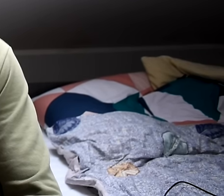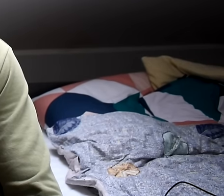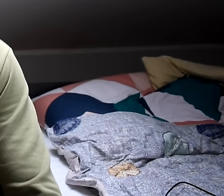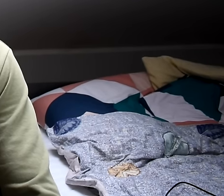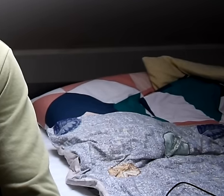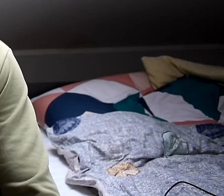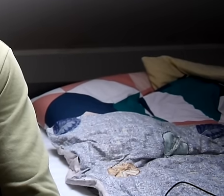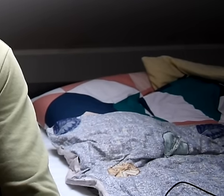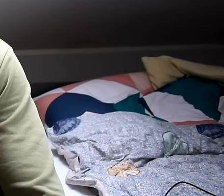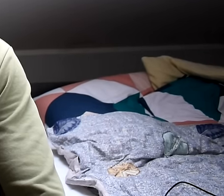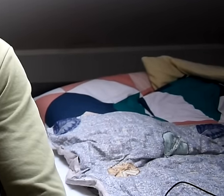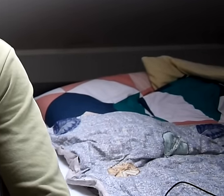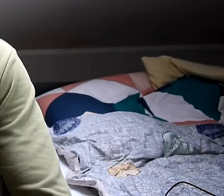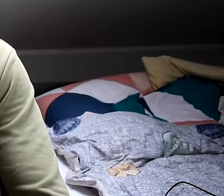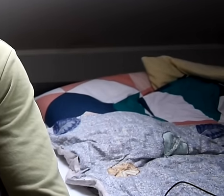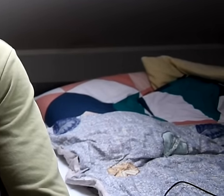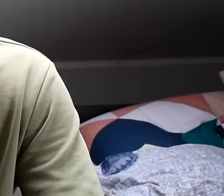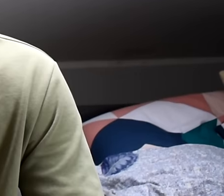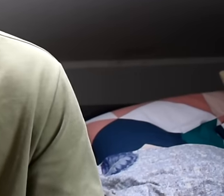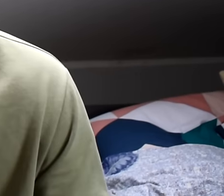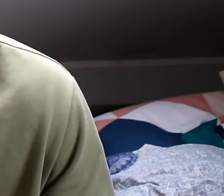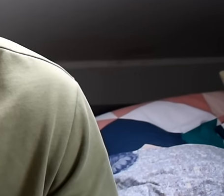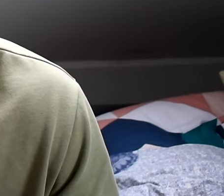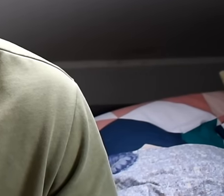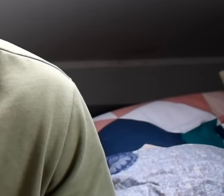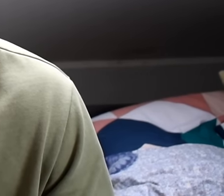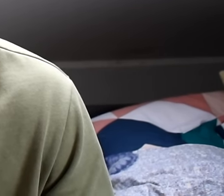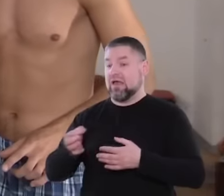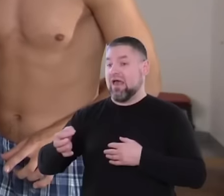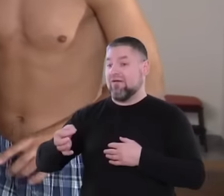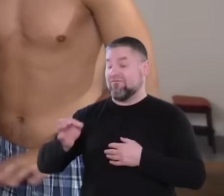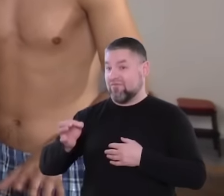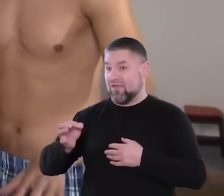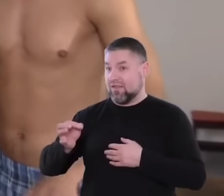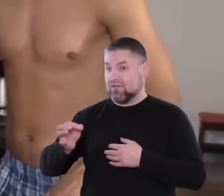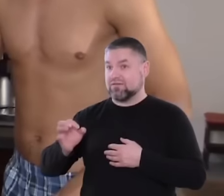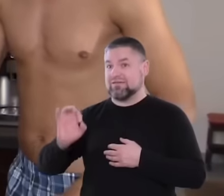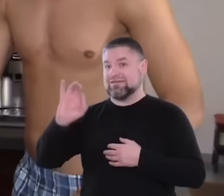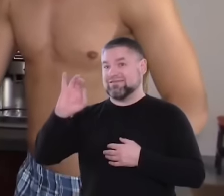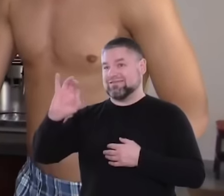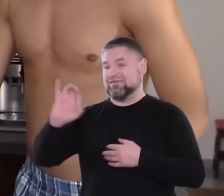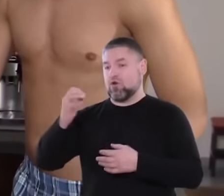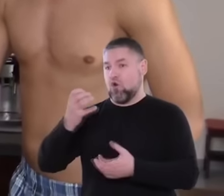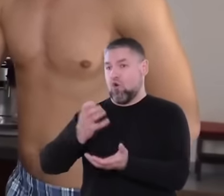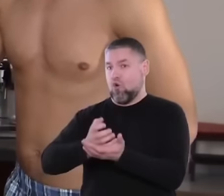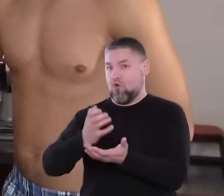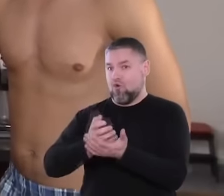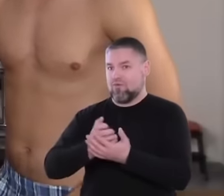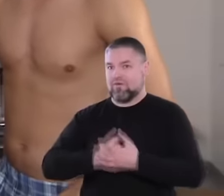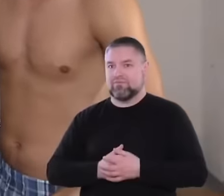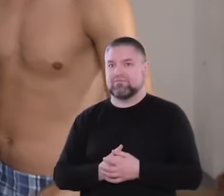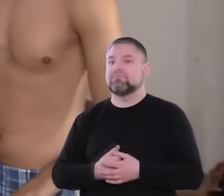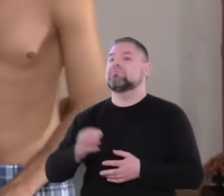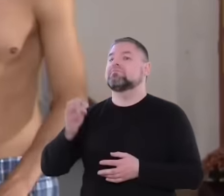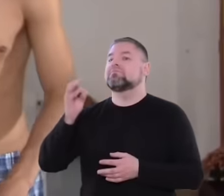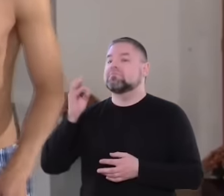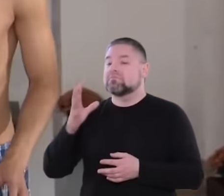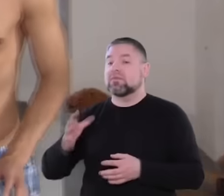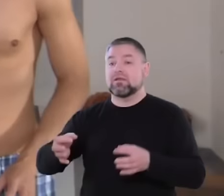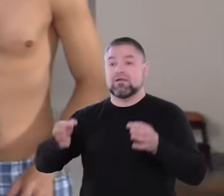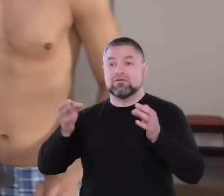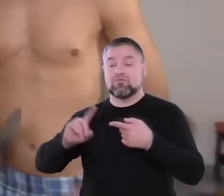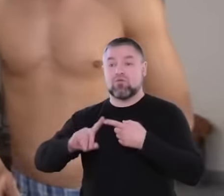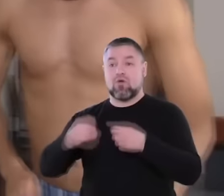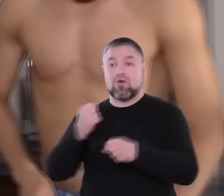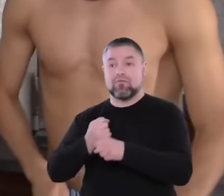w kubku kawy napić? Jak będzie chciał, to nawet z wiadra będzie pił. Zero kubków. Tak? Tak. Dzisiaj